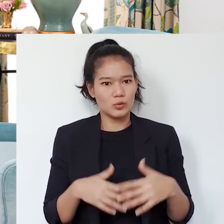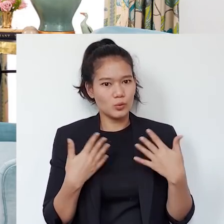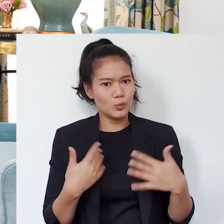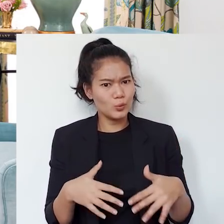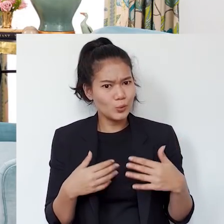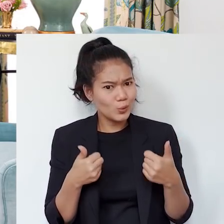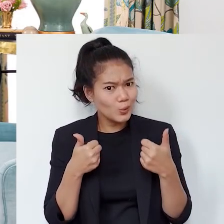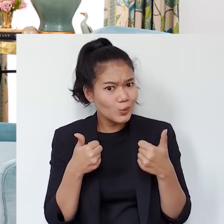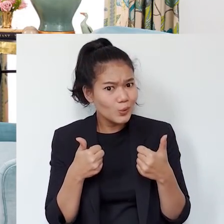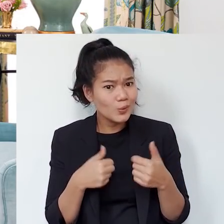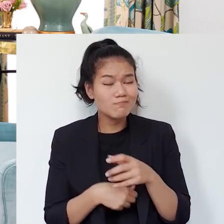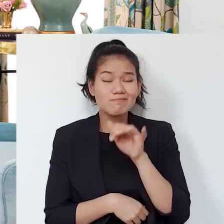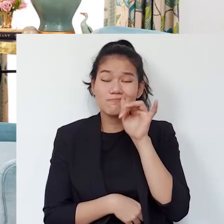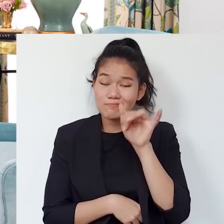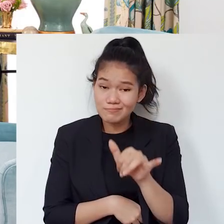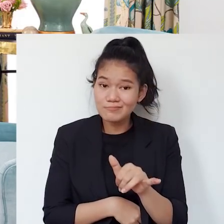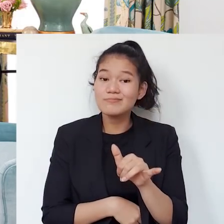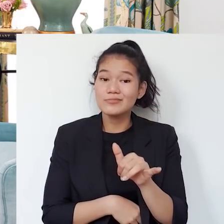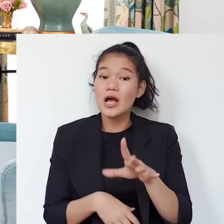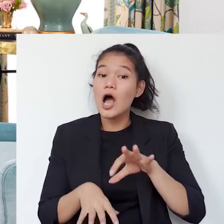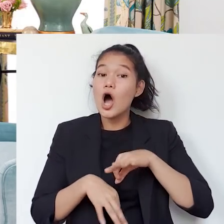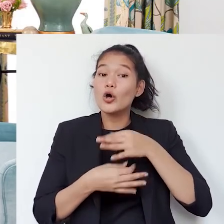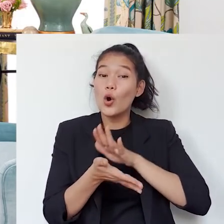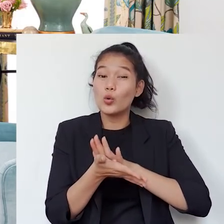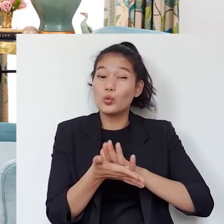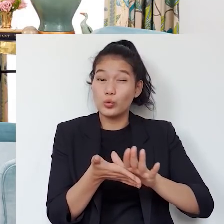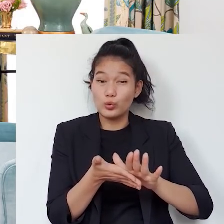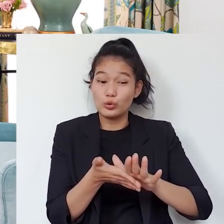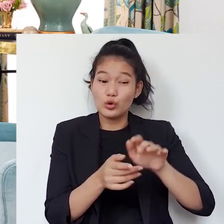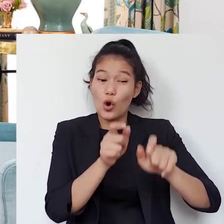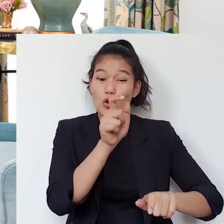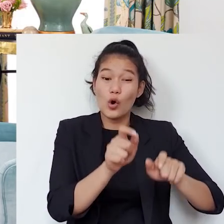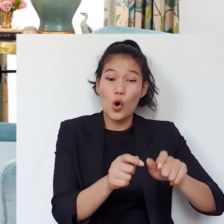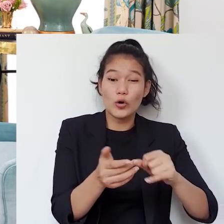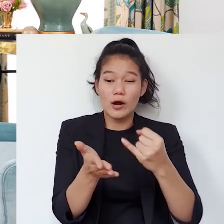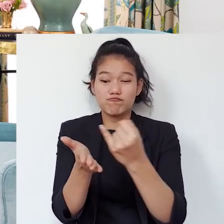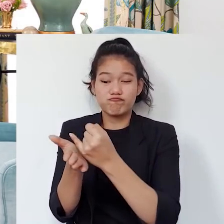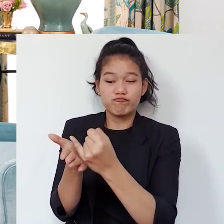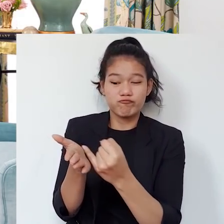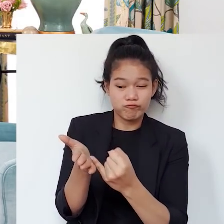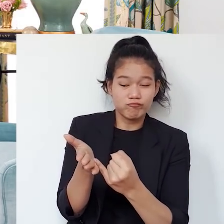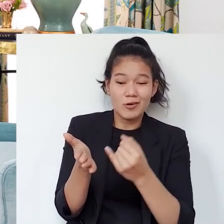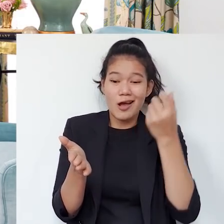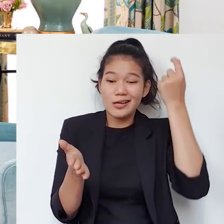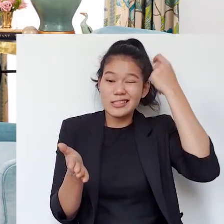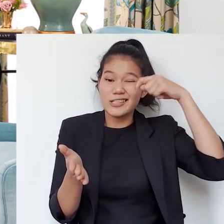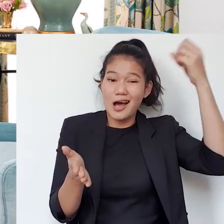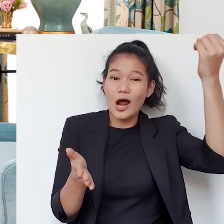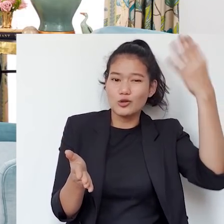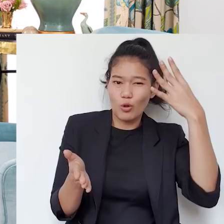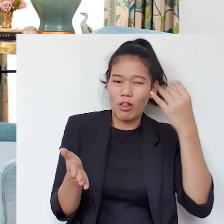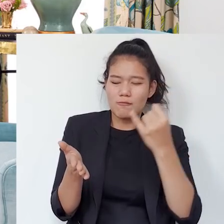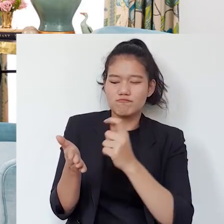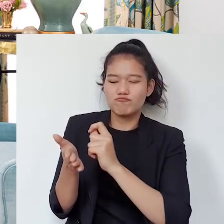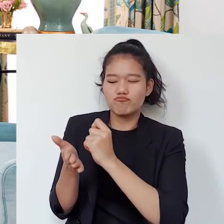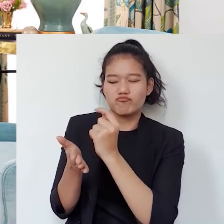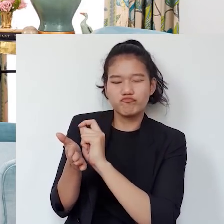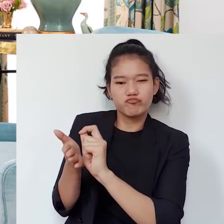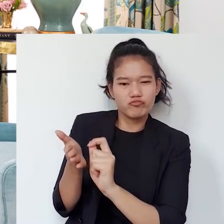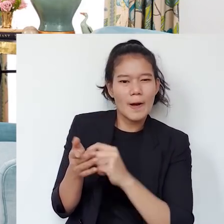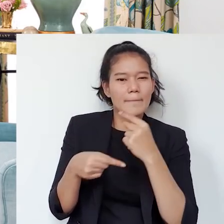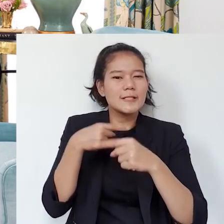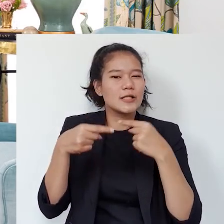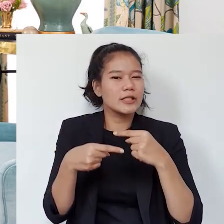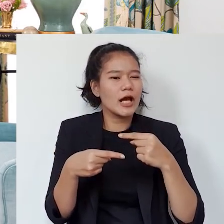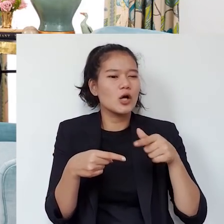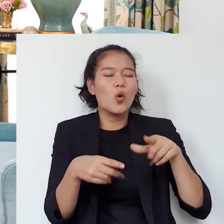Spektakuler bukan? Ya, Roh Kudus yang digambarkan oleh penulis dari Kisah Para Rasul seringkali adalah Roh Kudus yang luar